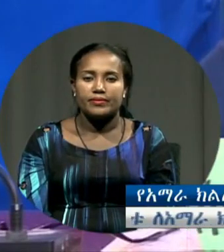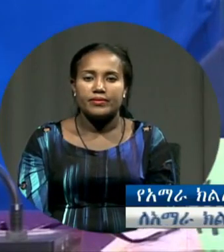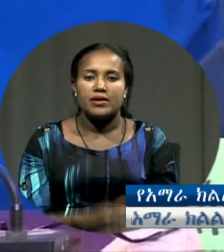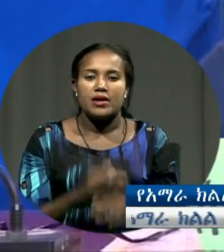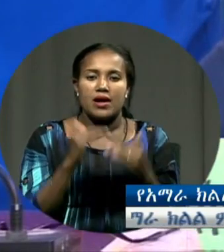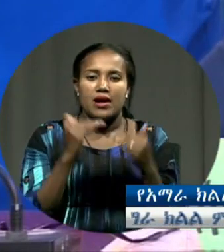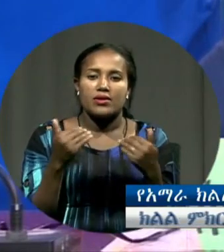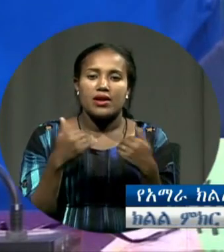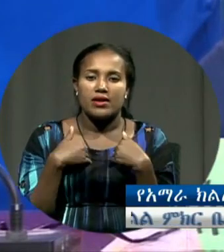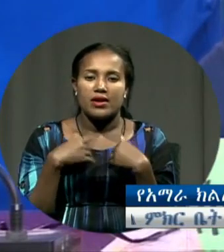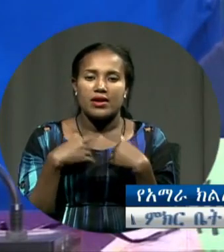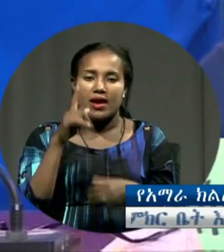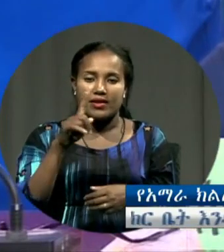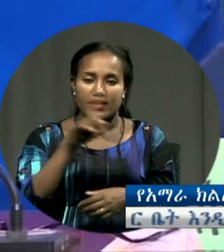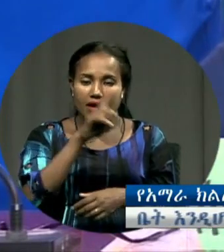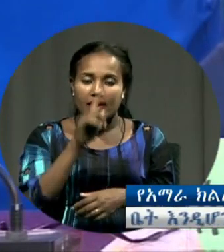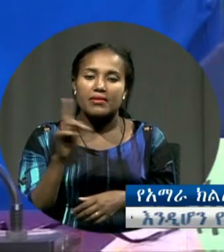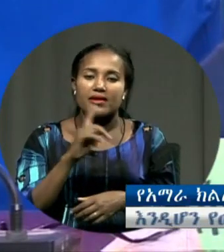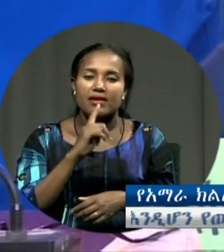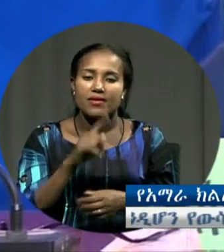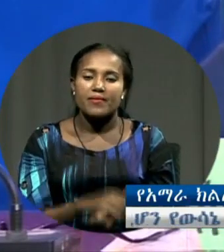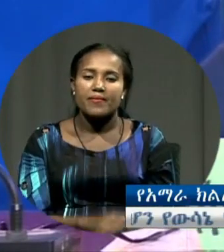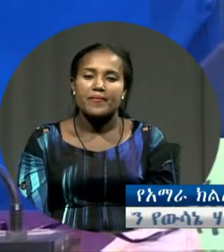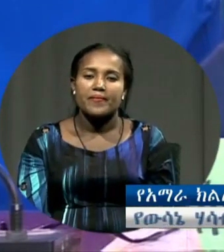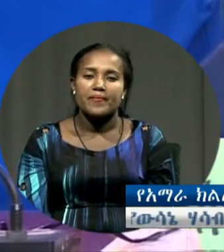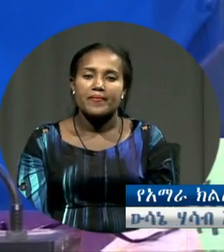አሁን ያለን አንድ ጥያቄ ምንድን ነው?